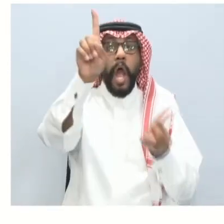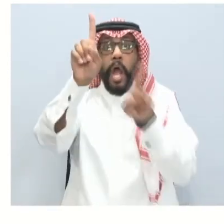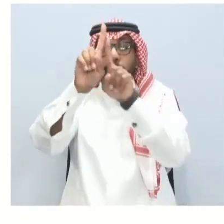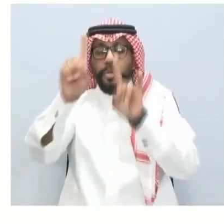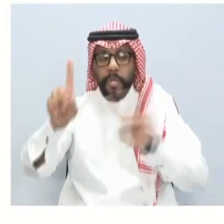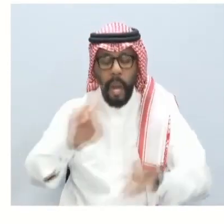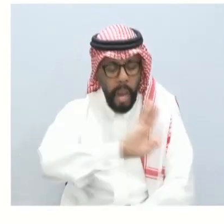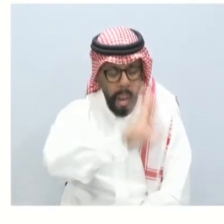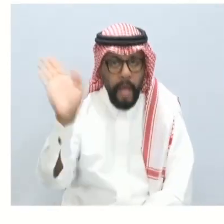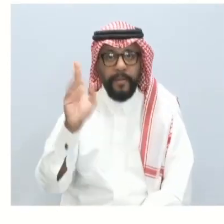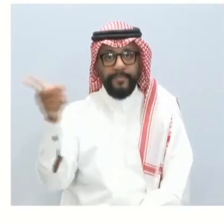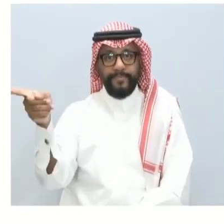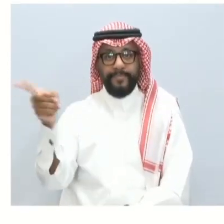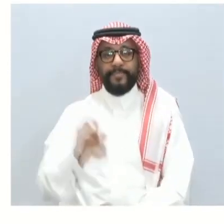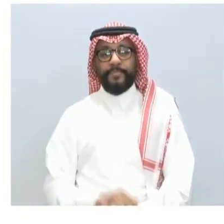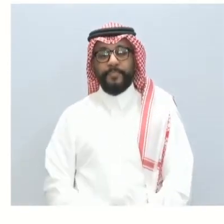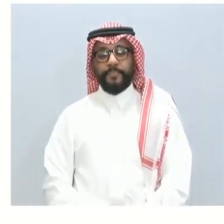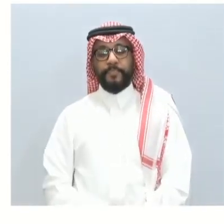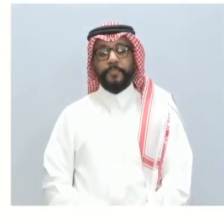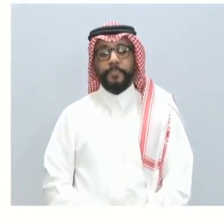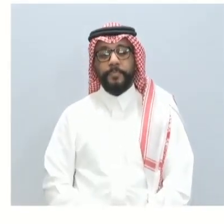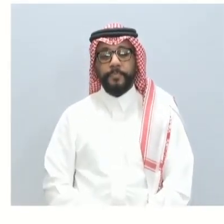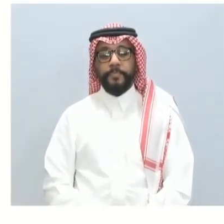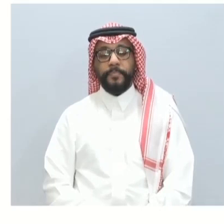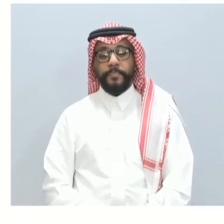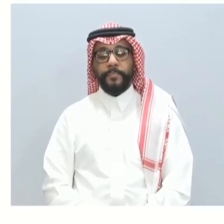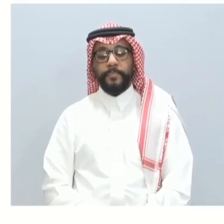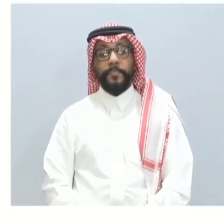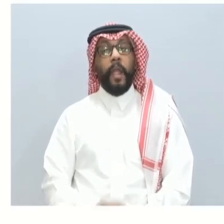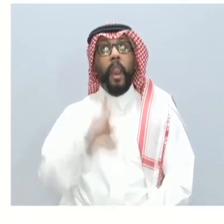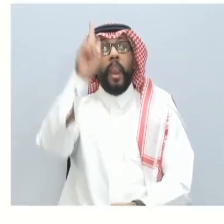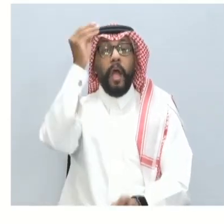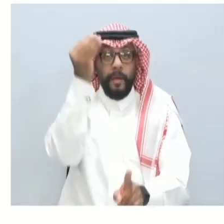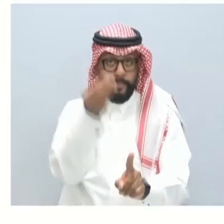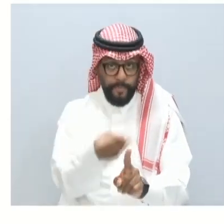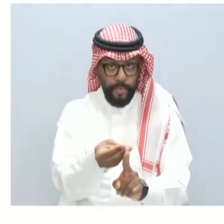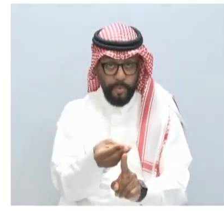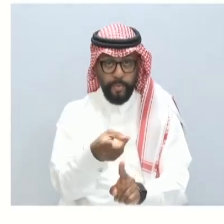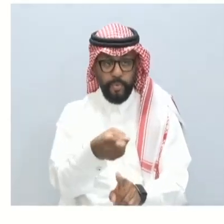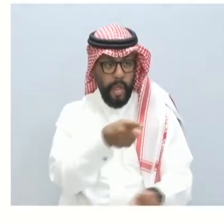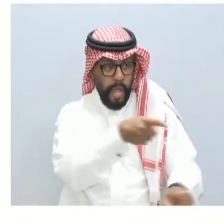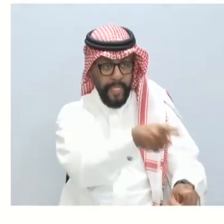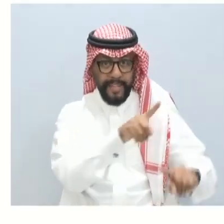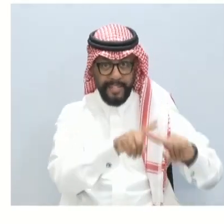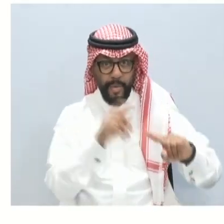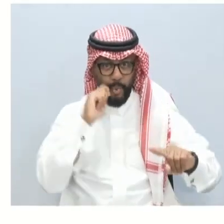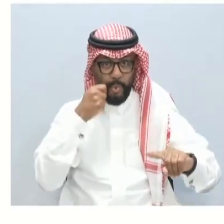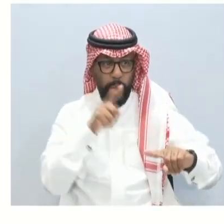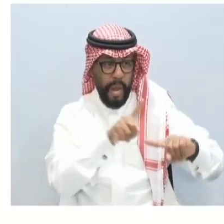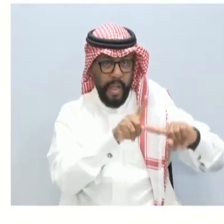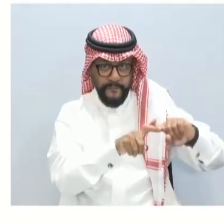احدا تاملوا معي قال سبحانه وتعالى وبين ان هذا الذي كفر كفر